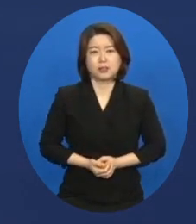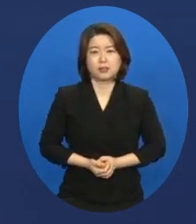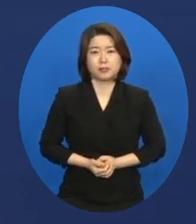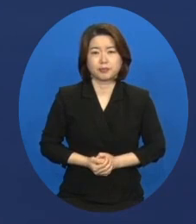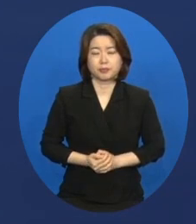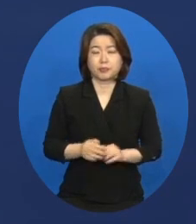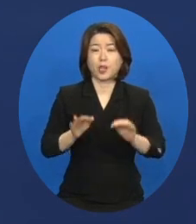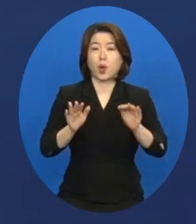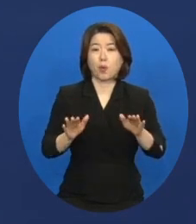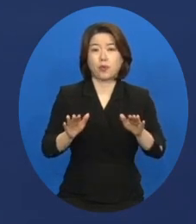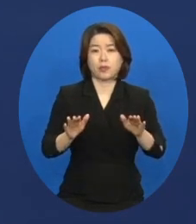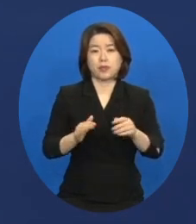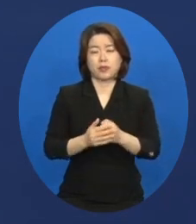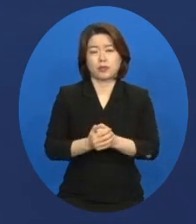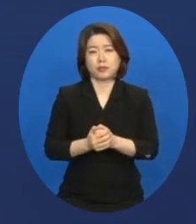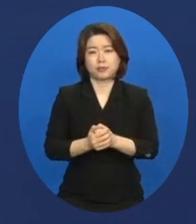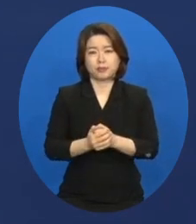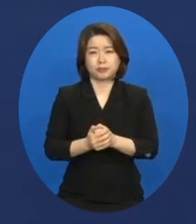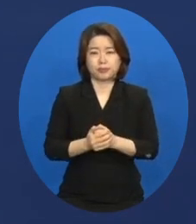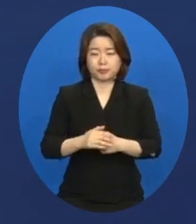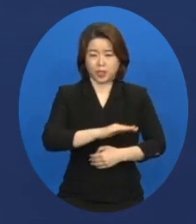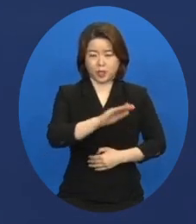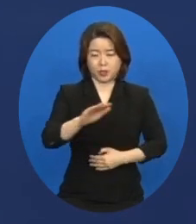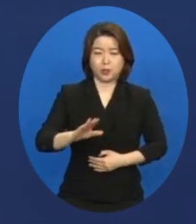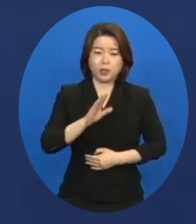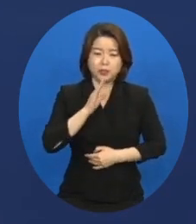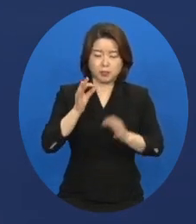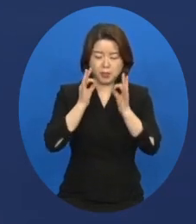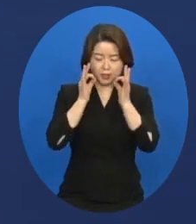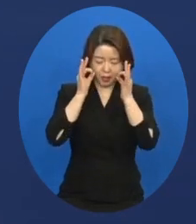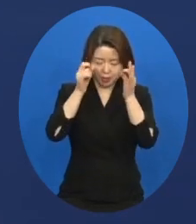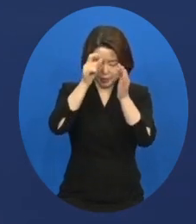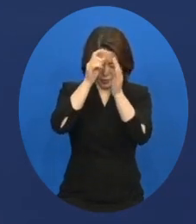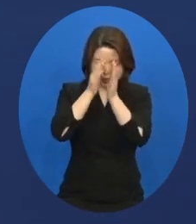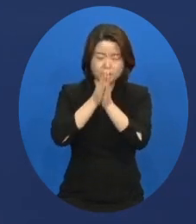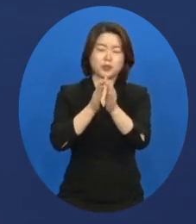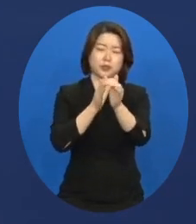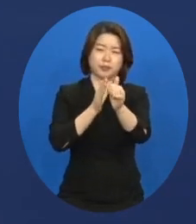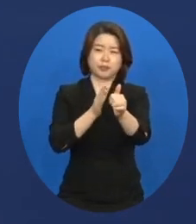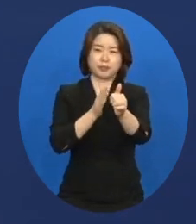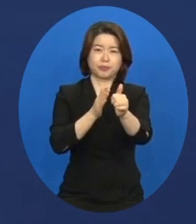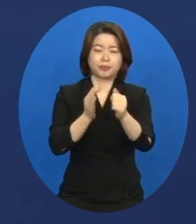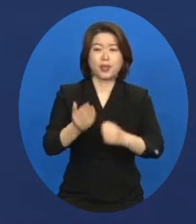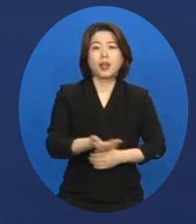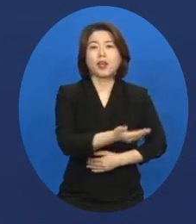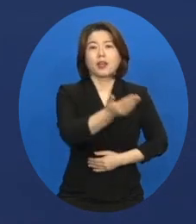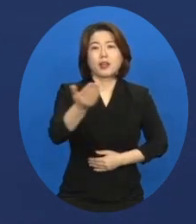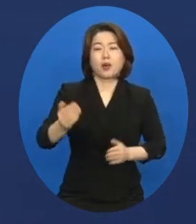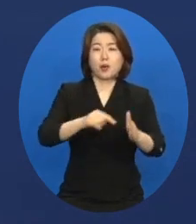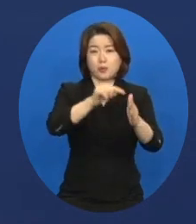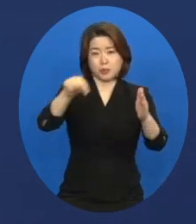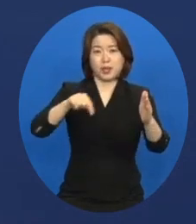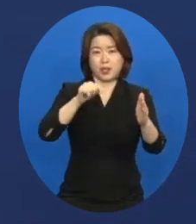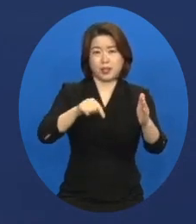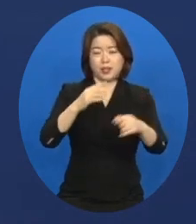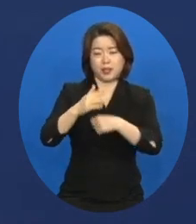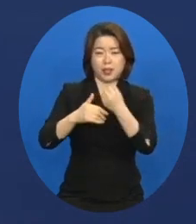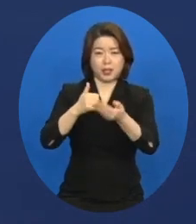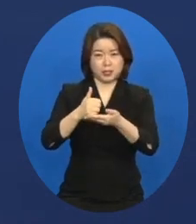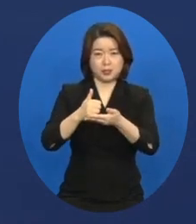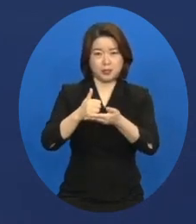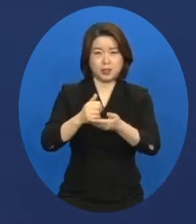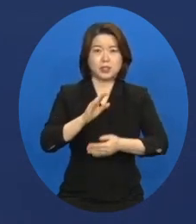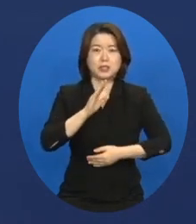오늘 이 시간 우리가 정말 간절히 기도하십시다. 여러분 안에 하나님께서